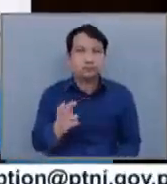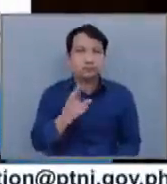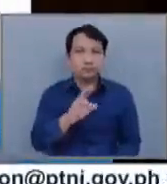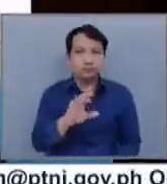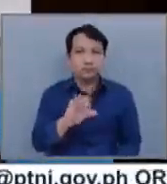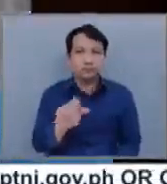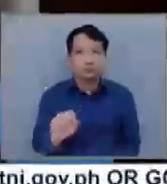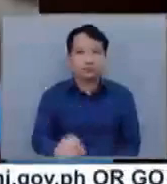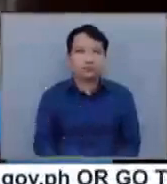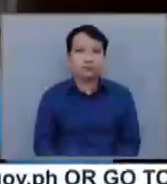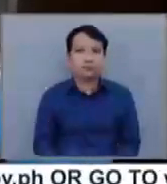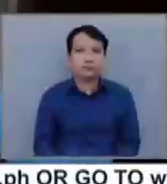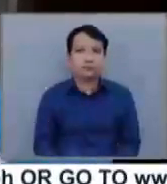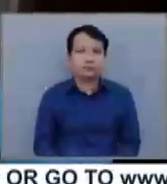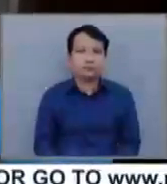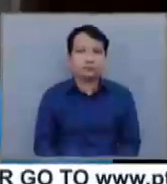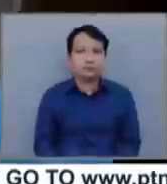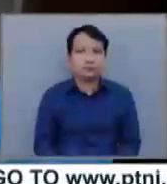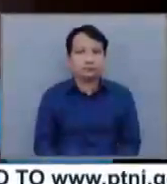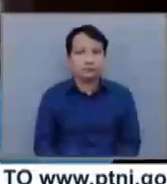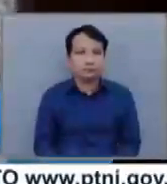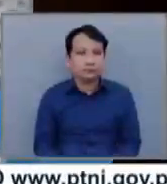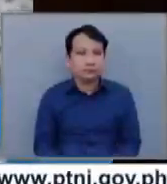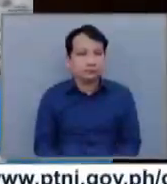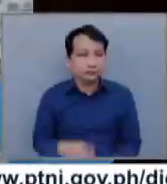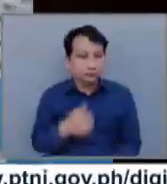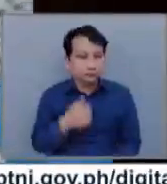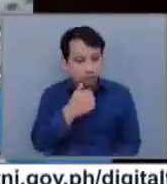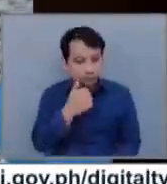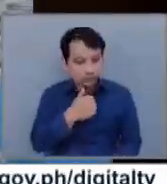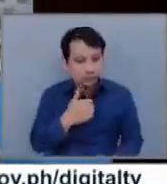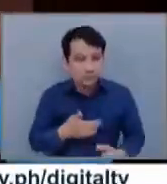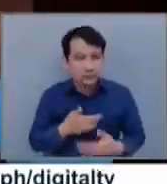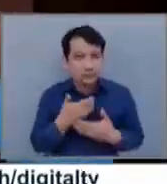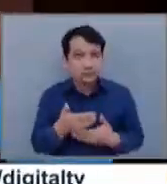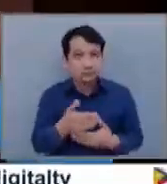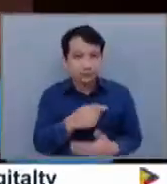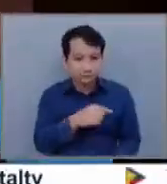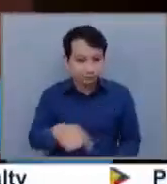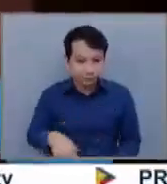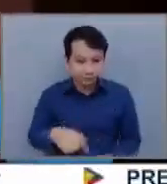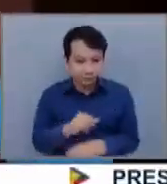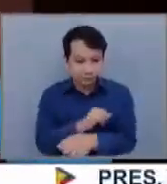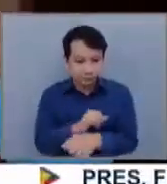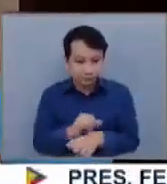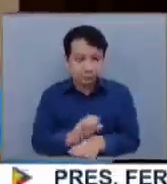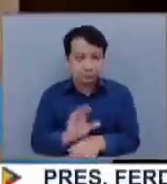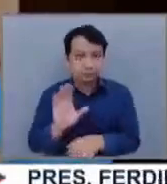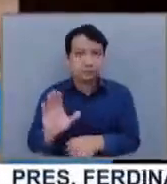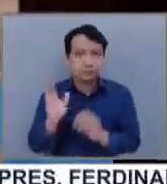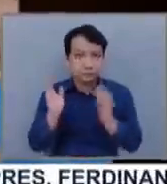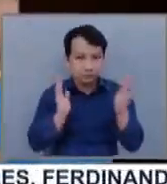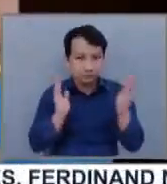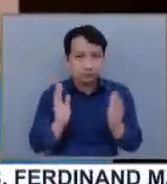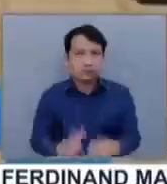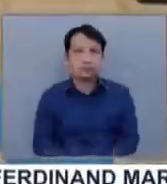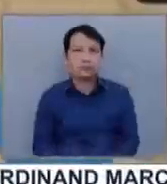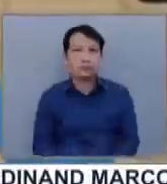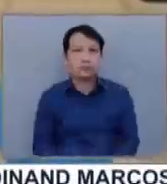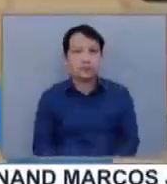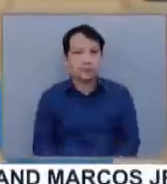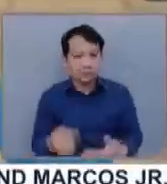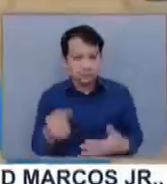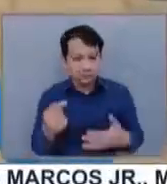Reynang may busilak na puso at babaeng leader na masigasig sa kanyang tungkulin at serbisyo. Ilan lamang yan sa